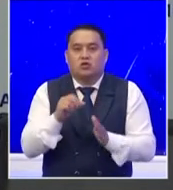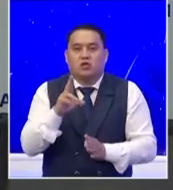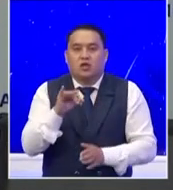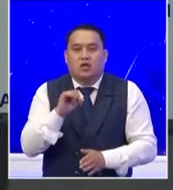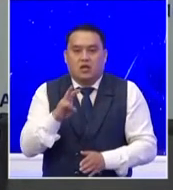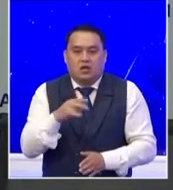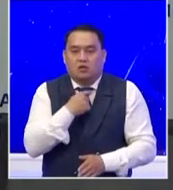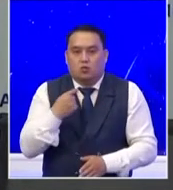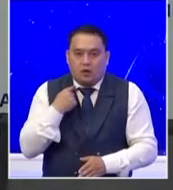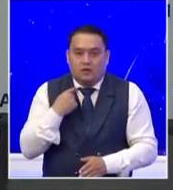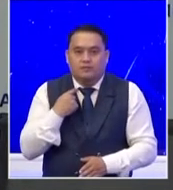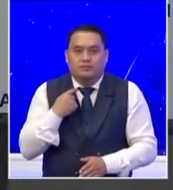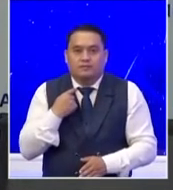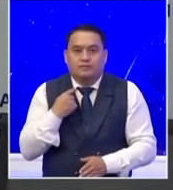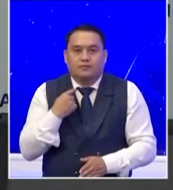случай в городе Талдыкурган.